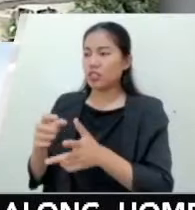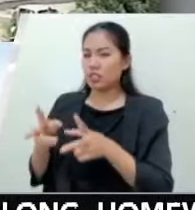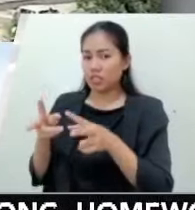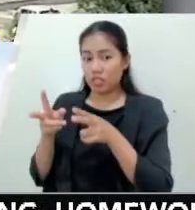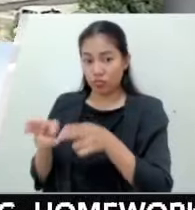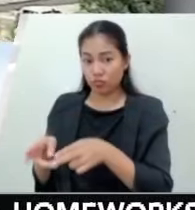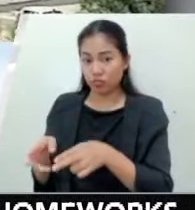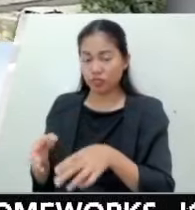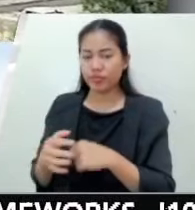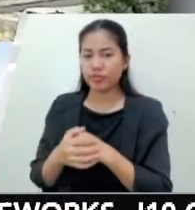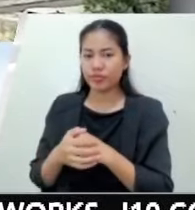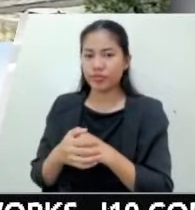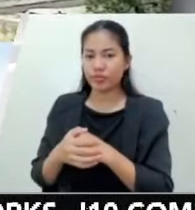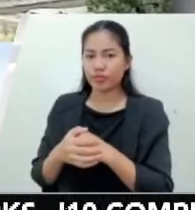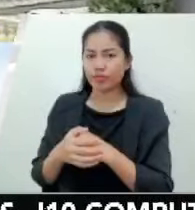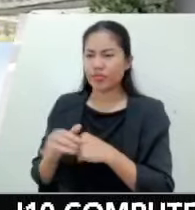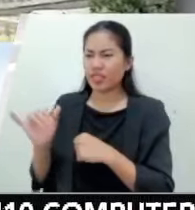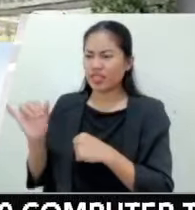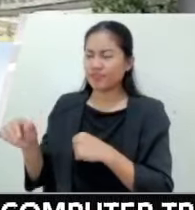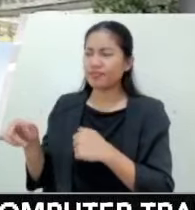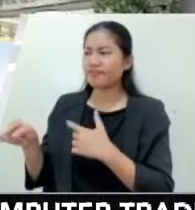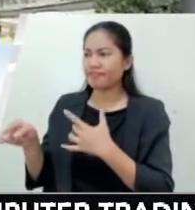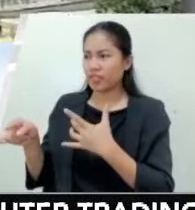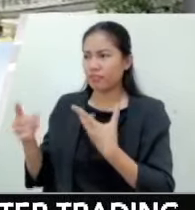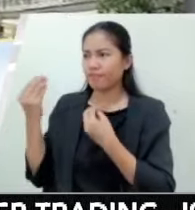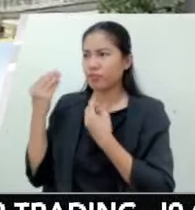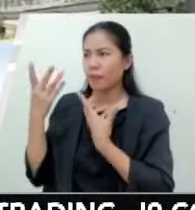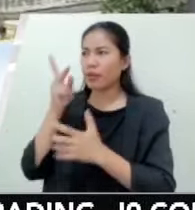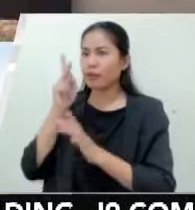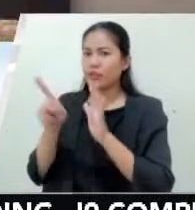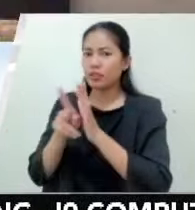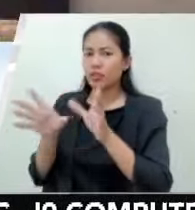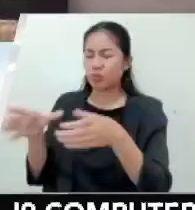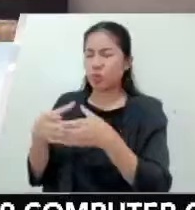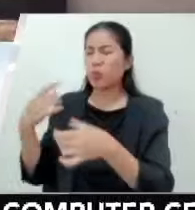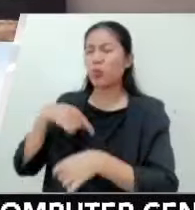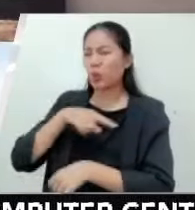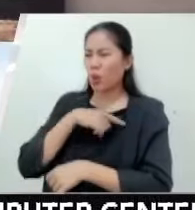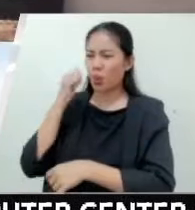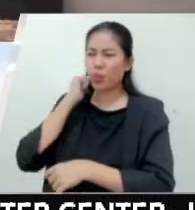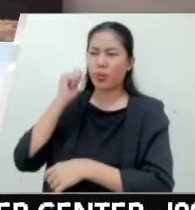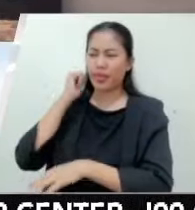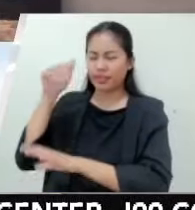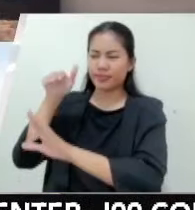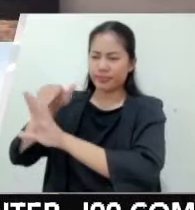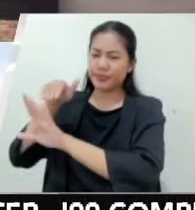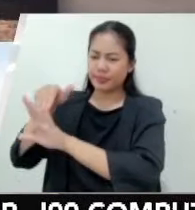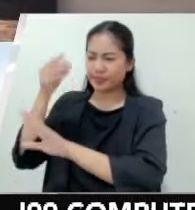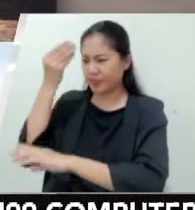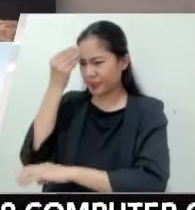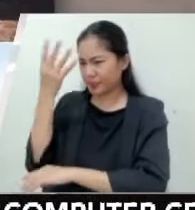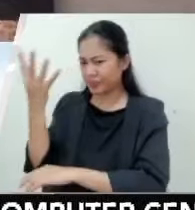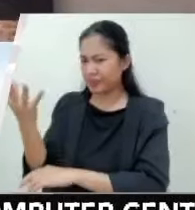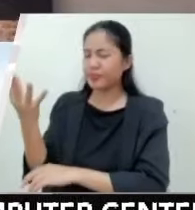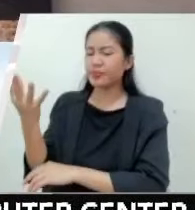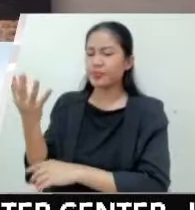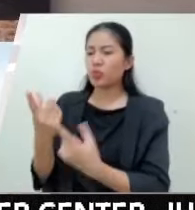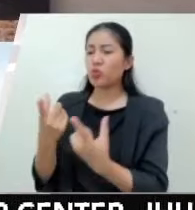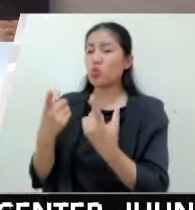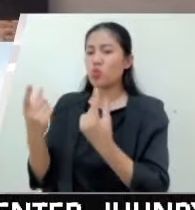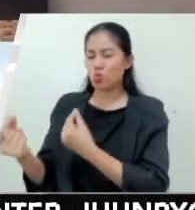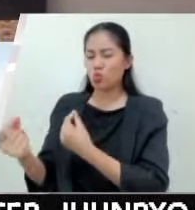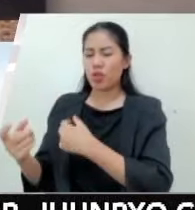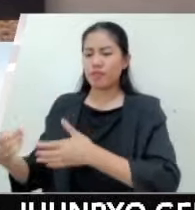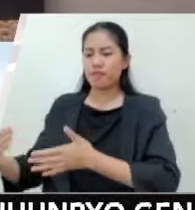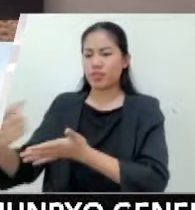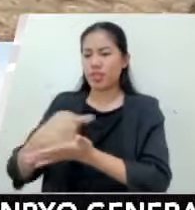private concessionaire. But we have always reminded them to yung do nga yung grass cutting this area. Kasi nga,